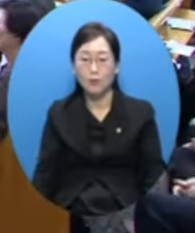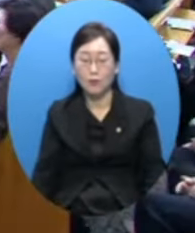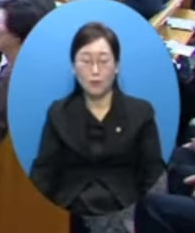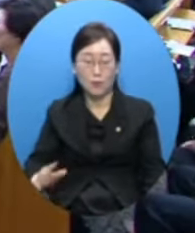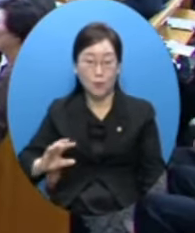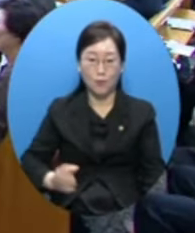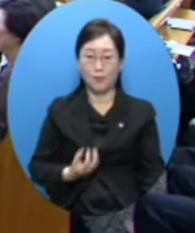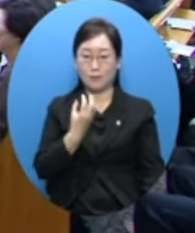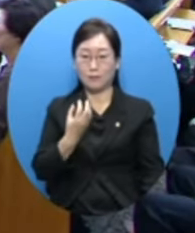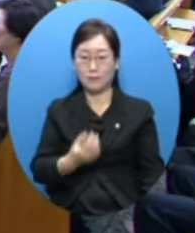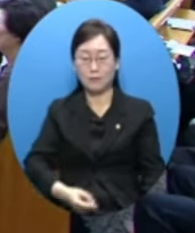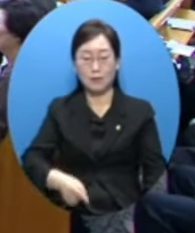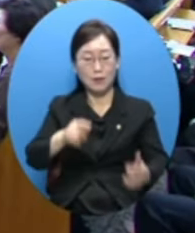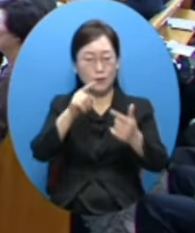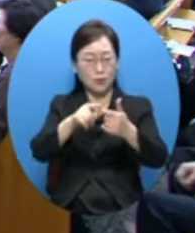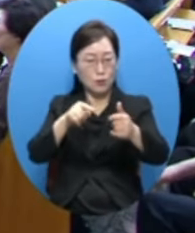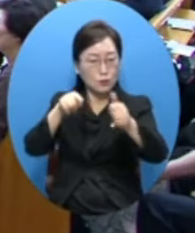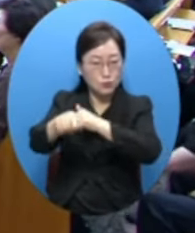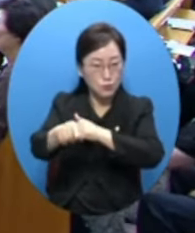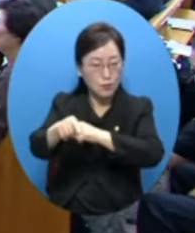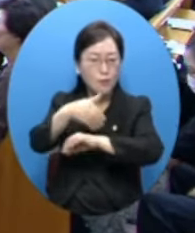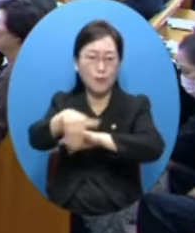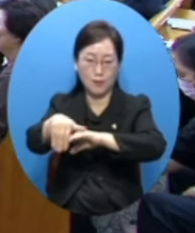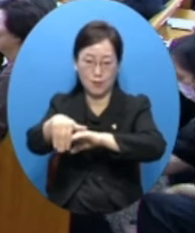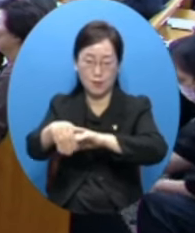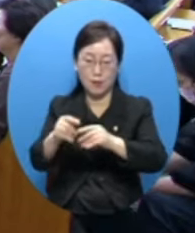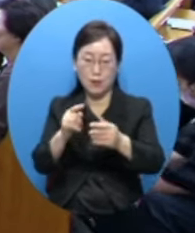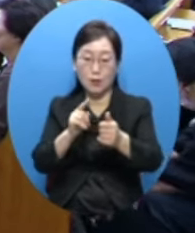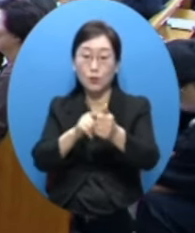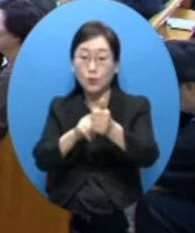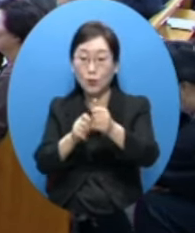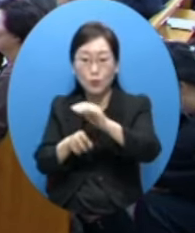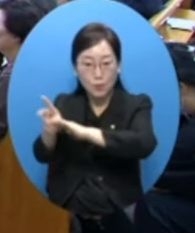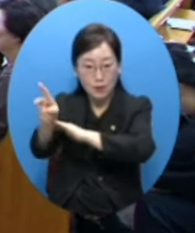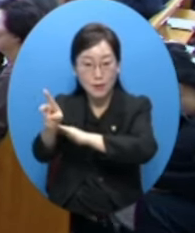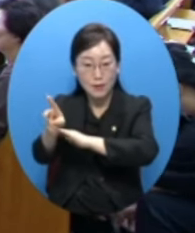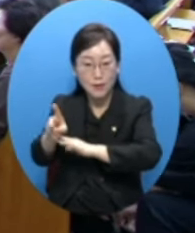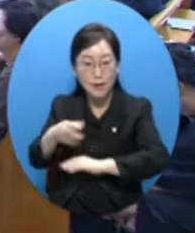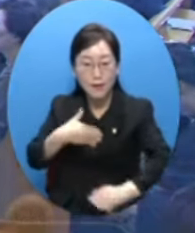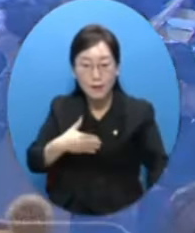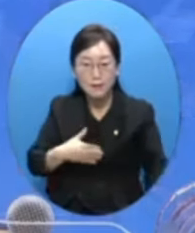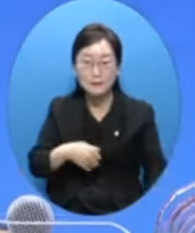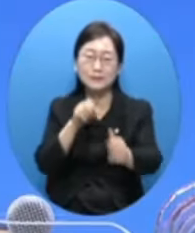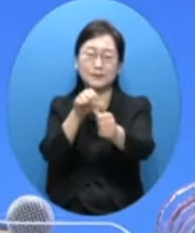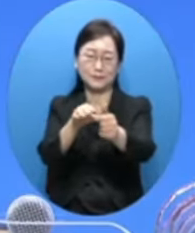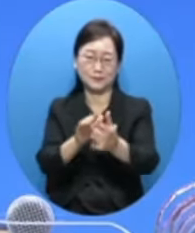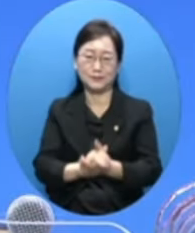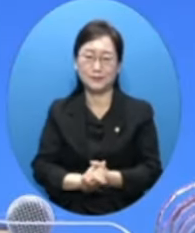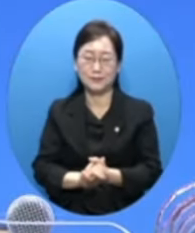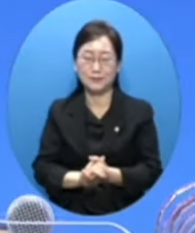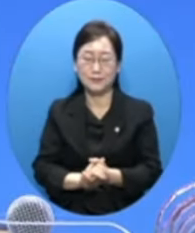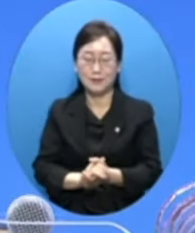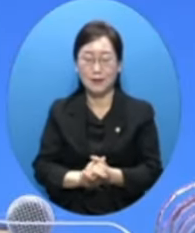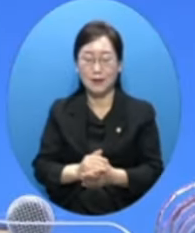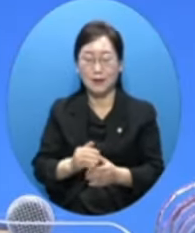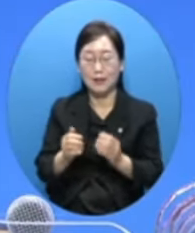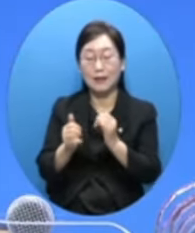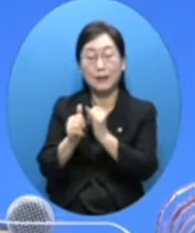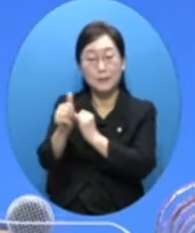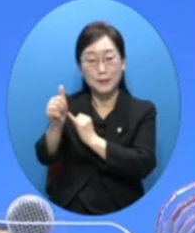분노해갖고 너를 죽이려고 하니까 좀 피신해 있어라. 그래서 이삭에게